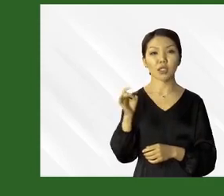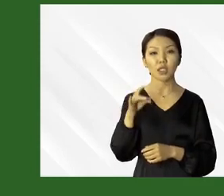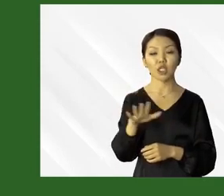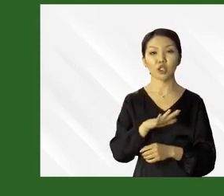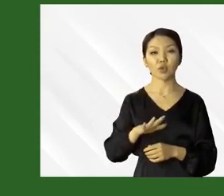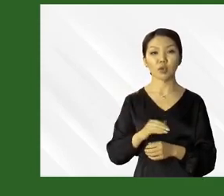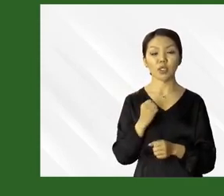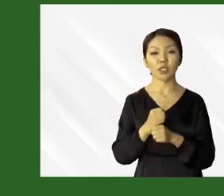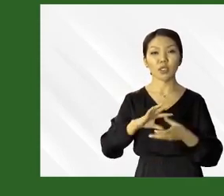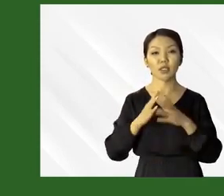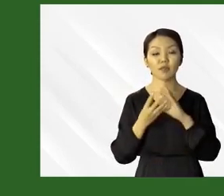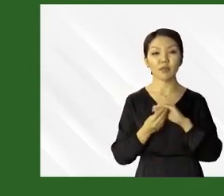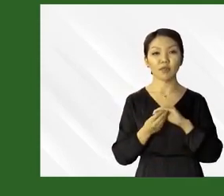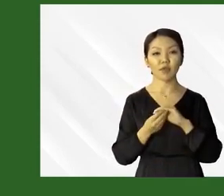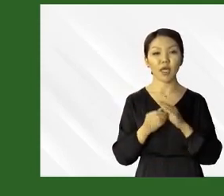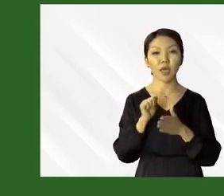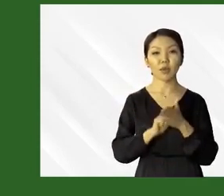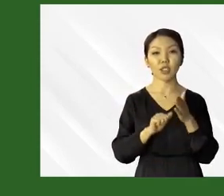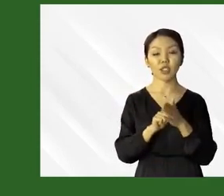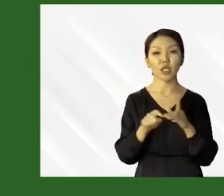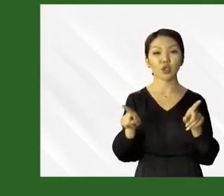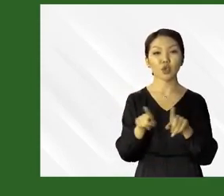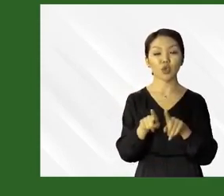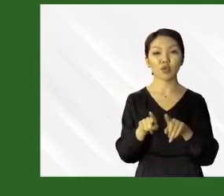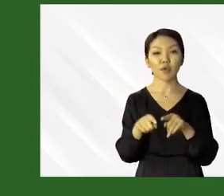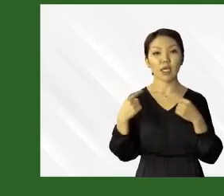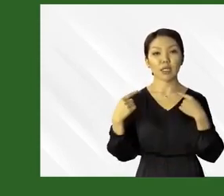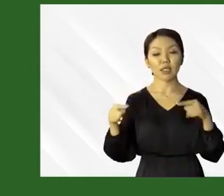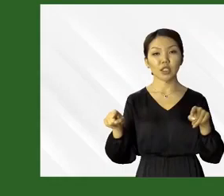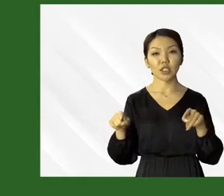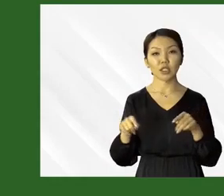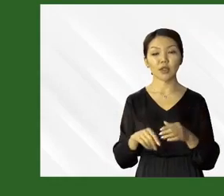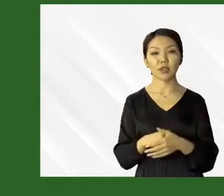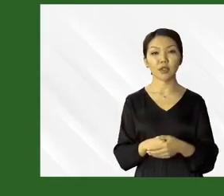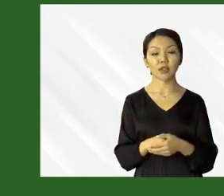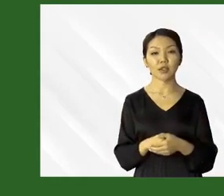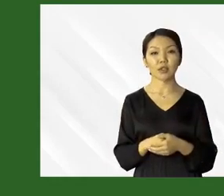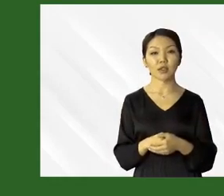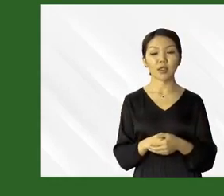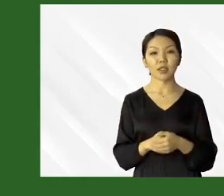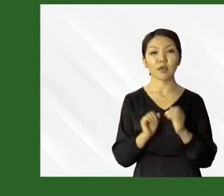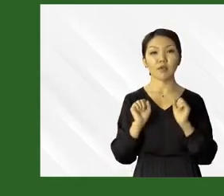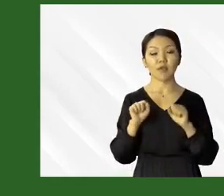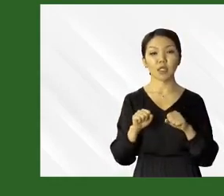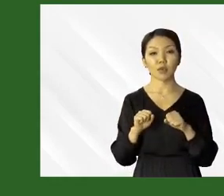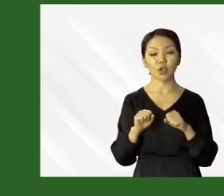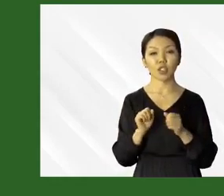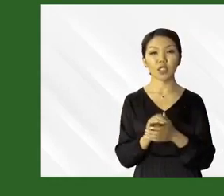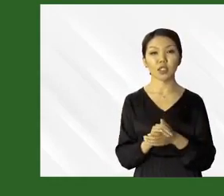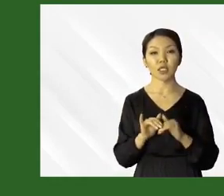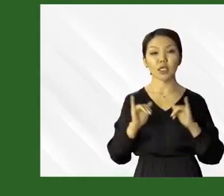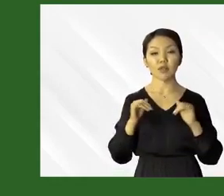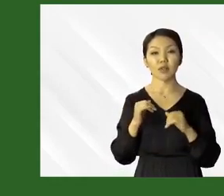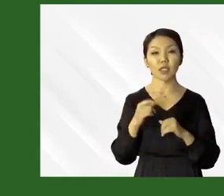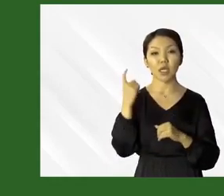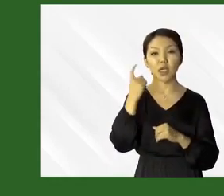о причинах сходства и отличия территорий. Составьте прогноз возможностей развития хозяйства одной из